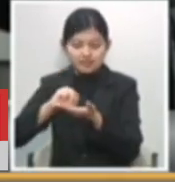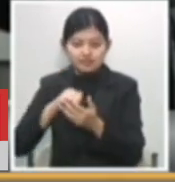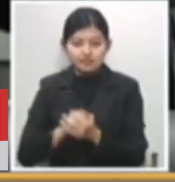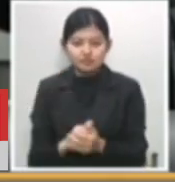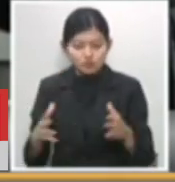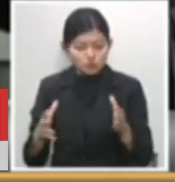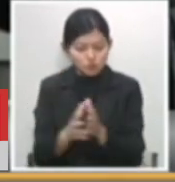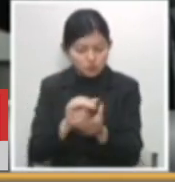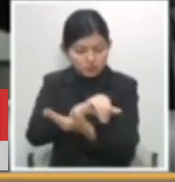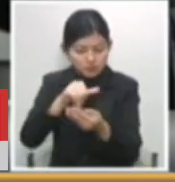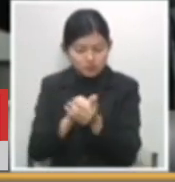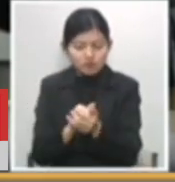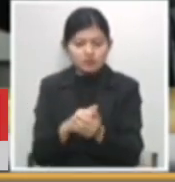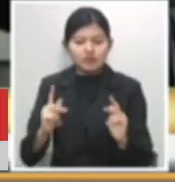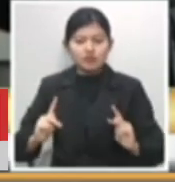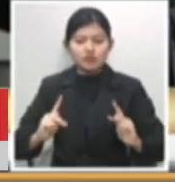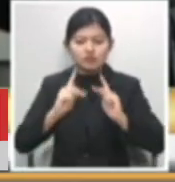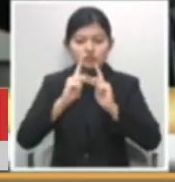กระทรวงอุดมศึกษา